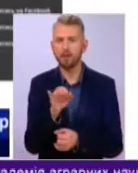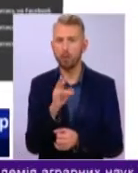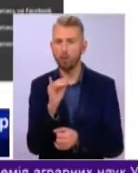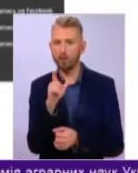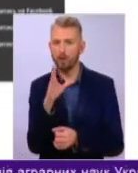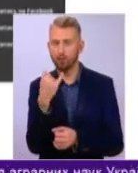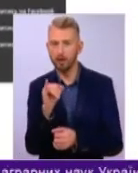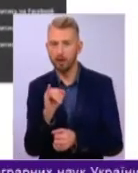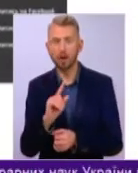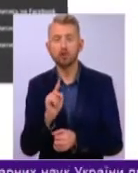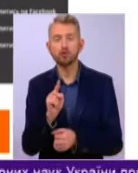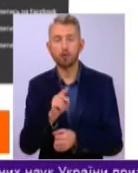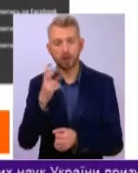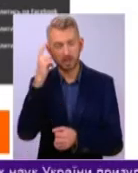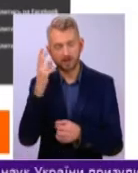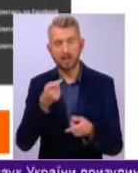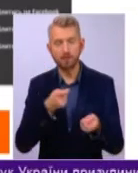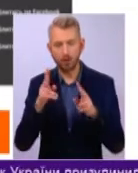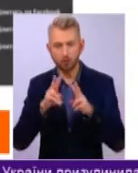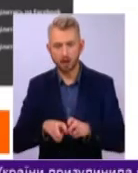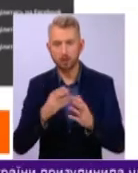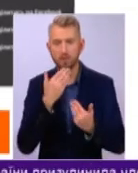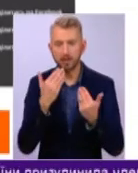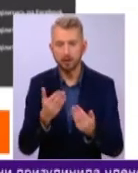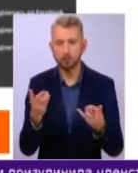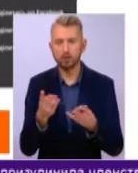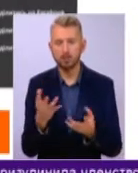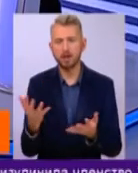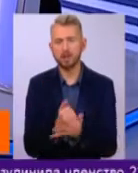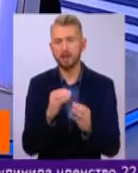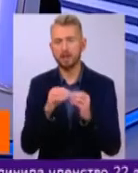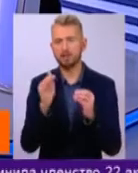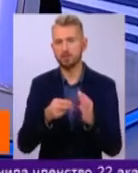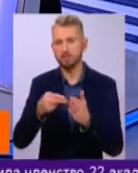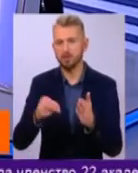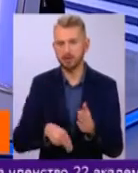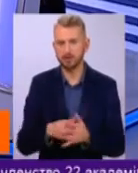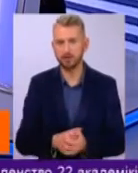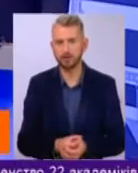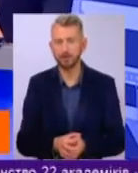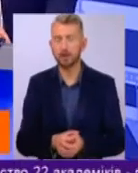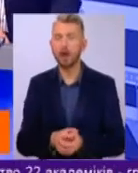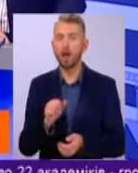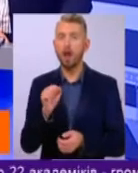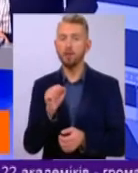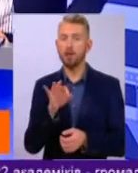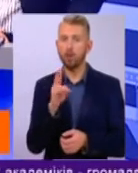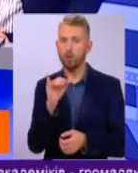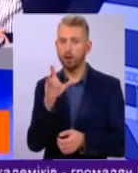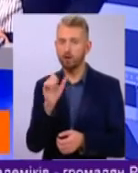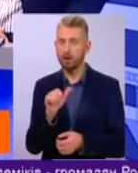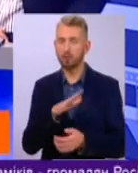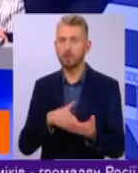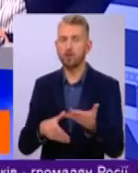розглянула петицію, вона має набрати 10 тисяч підписів. Ну от і, власне, Аміна Окуєва була помічником